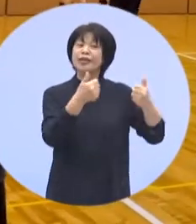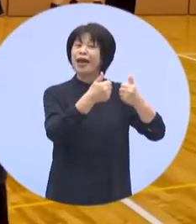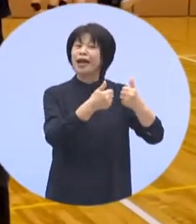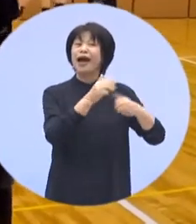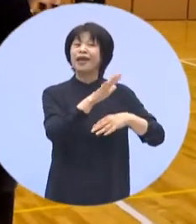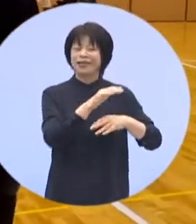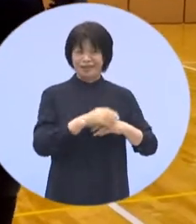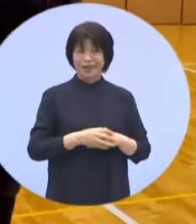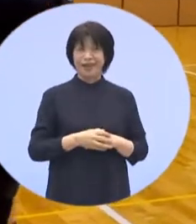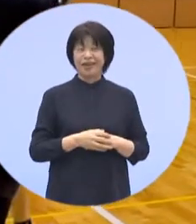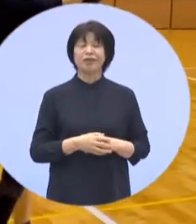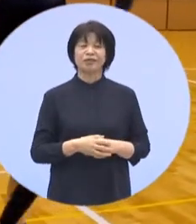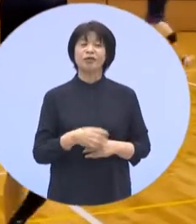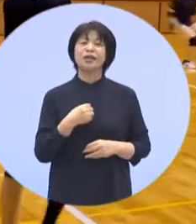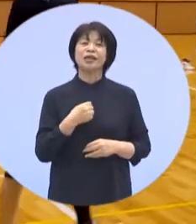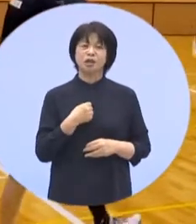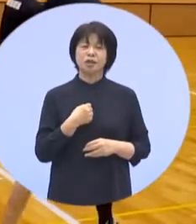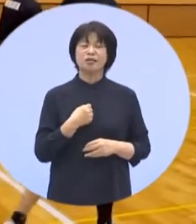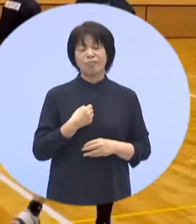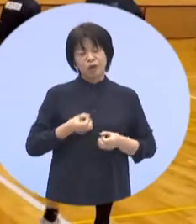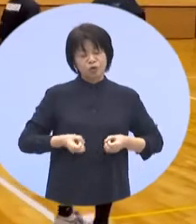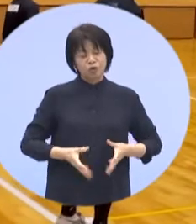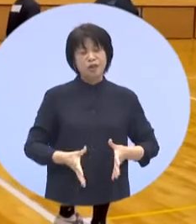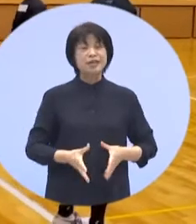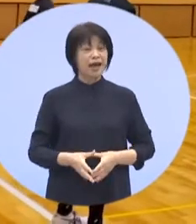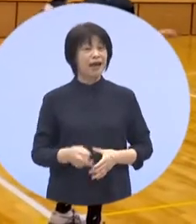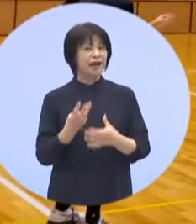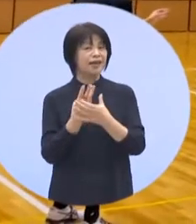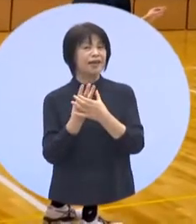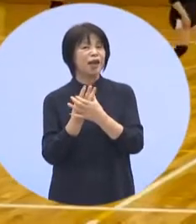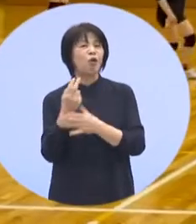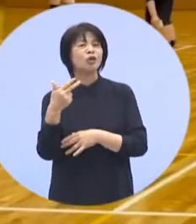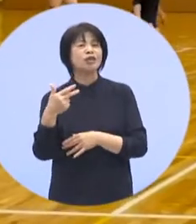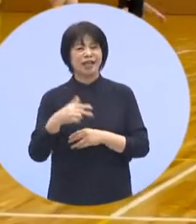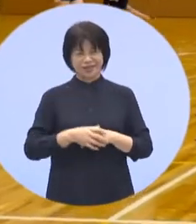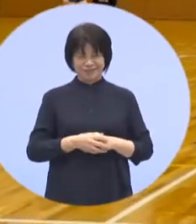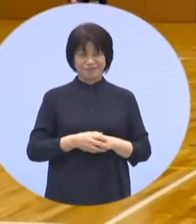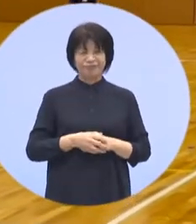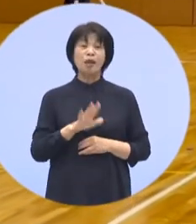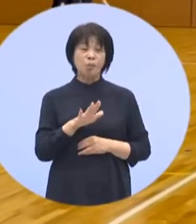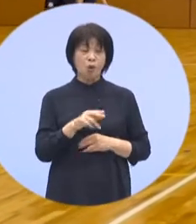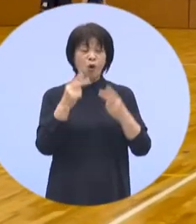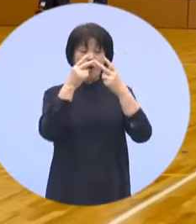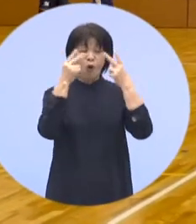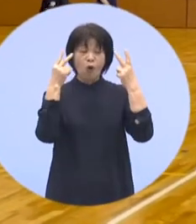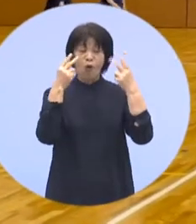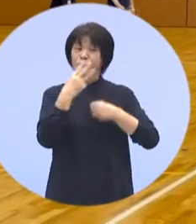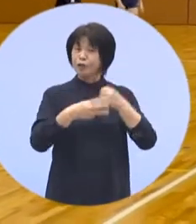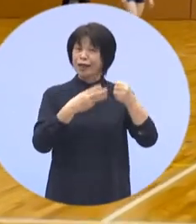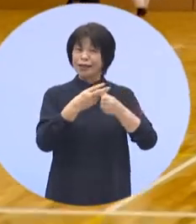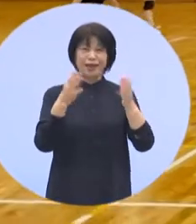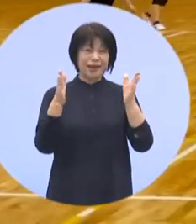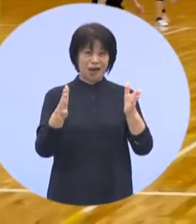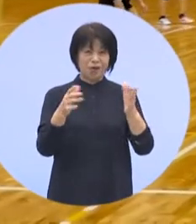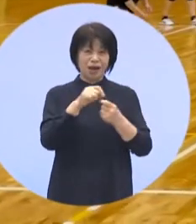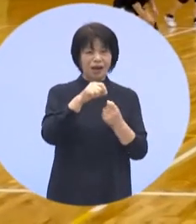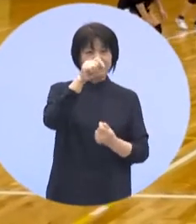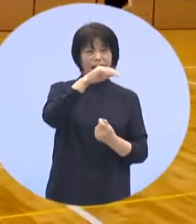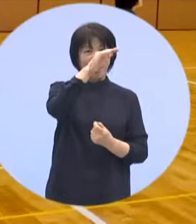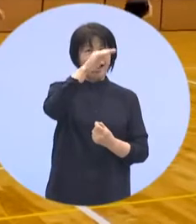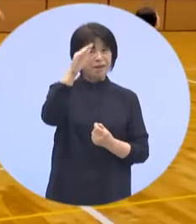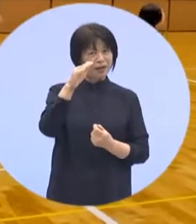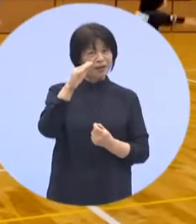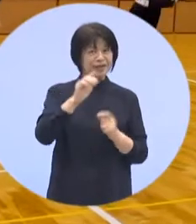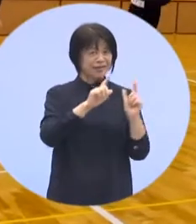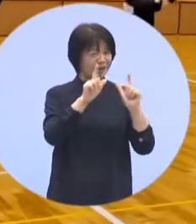定があって、私出身は下呂市なんですけど、高校の3年間を高山の地で過ごしたので